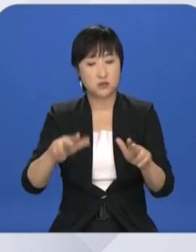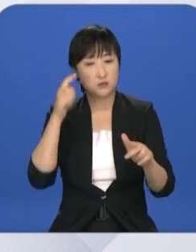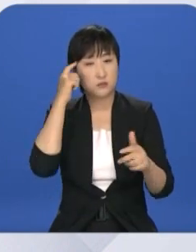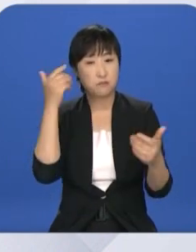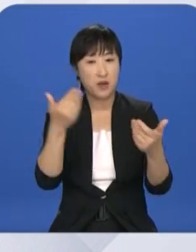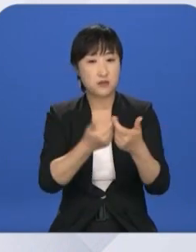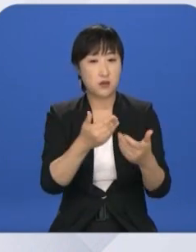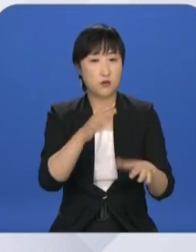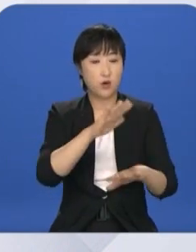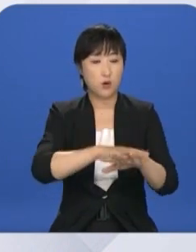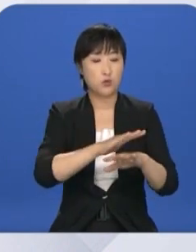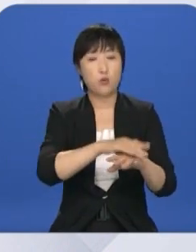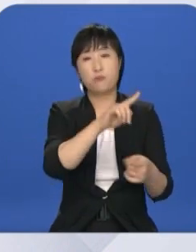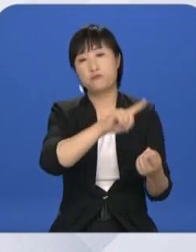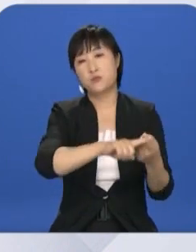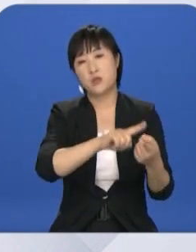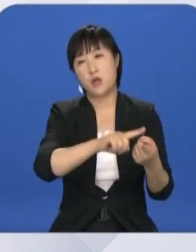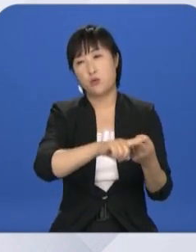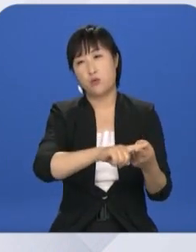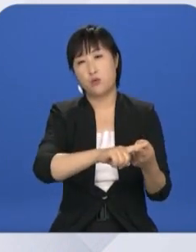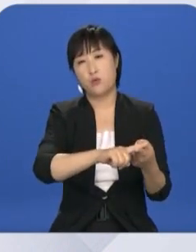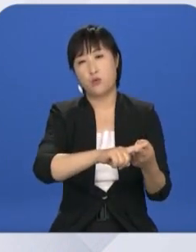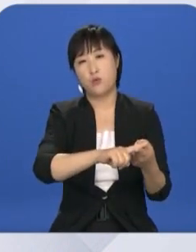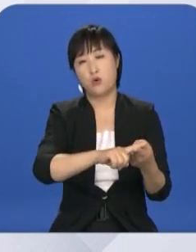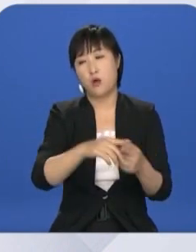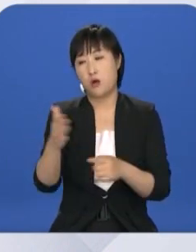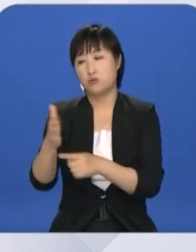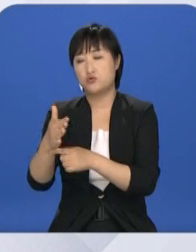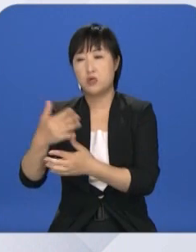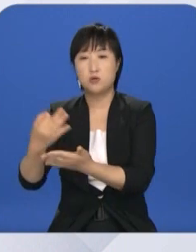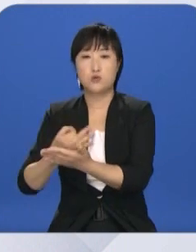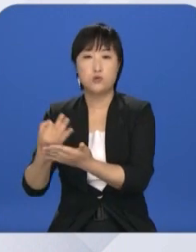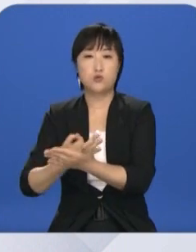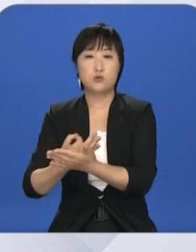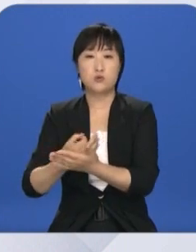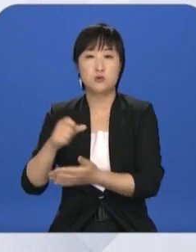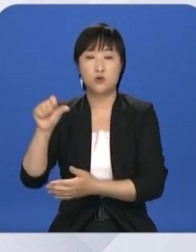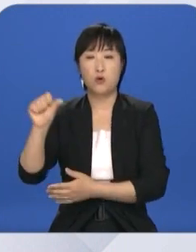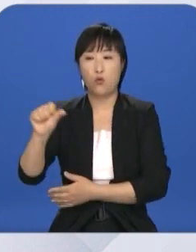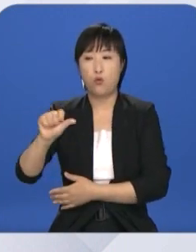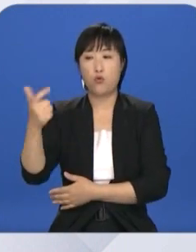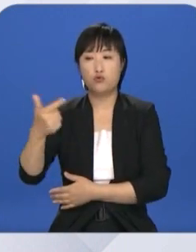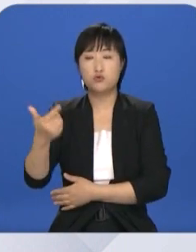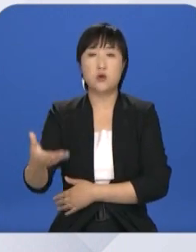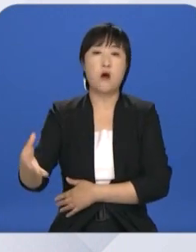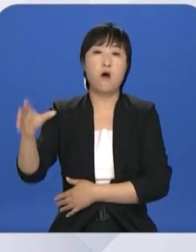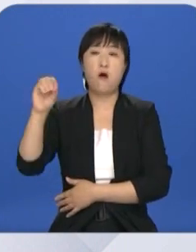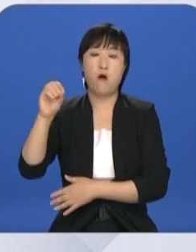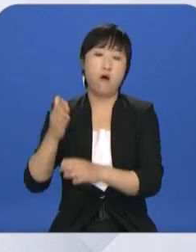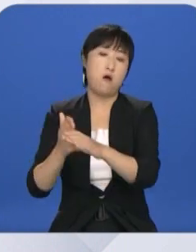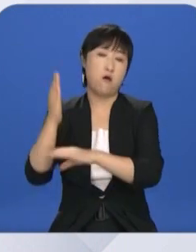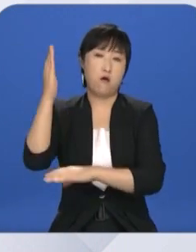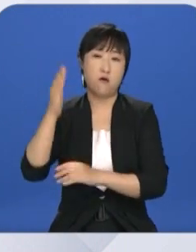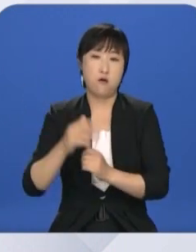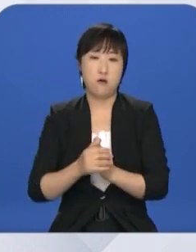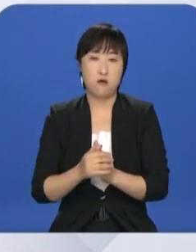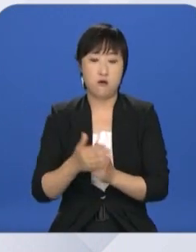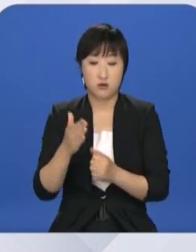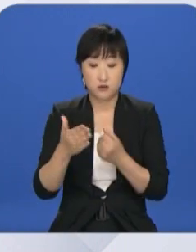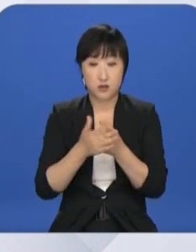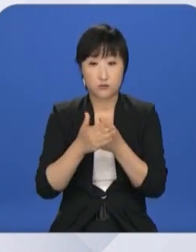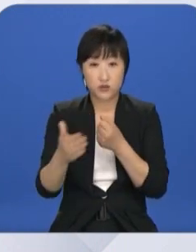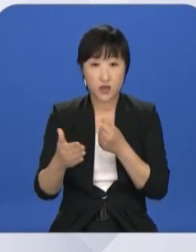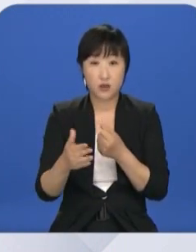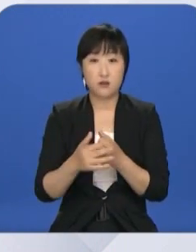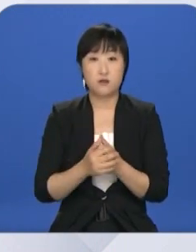반대로 농업소득은 그 자리에 그대로 있는데 수산소득은 5,6천억이 돌파되고 있습니다.